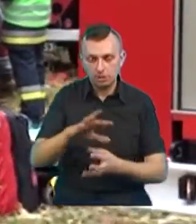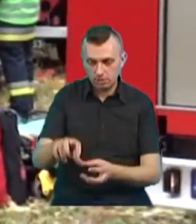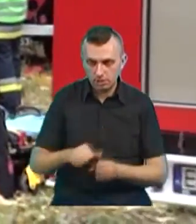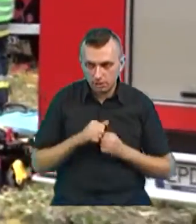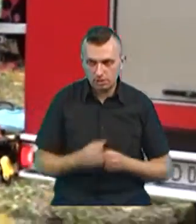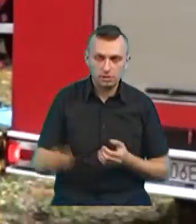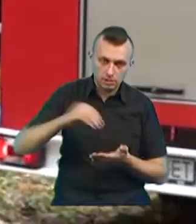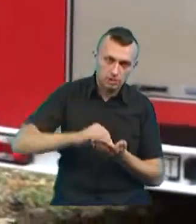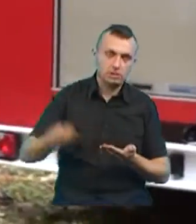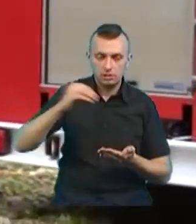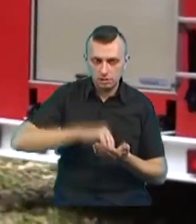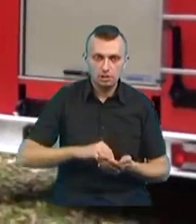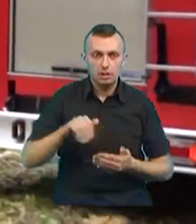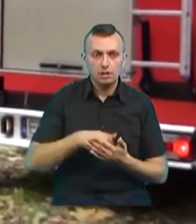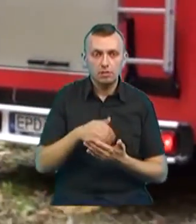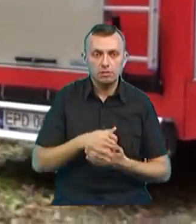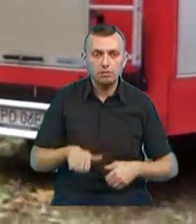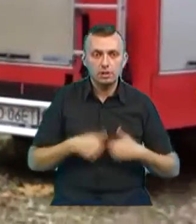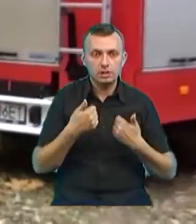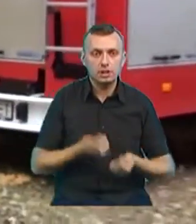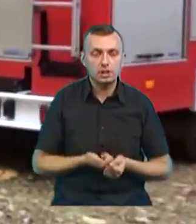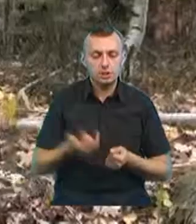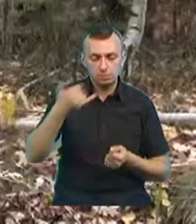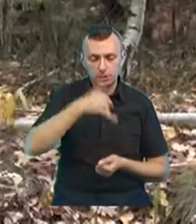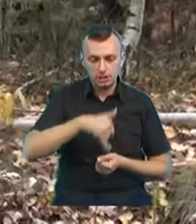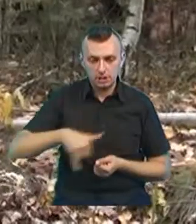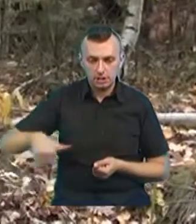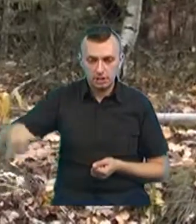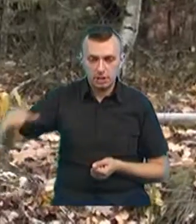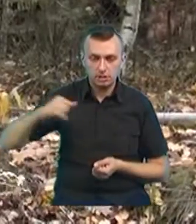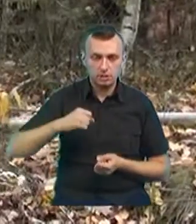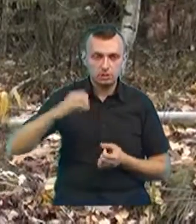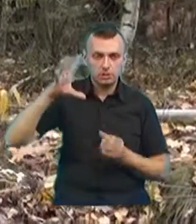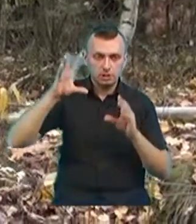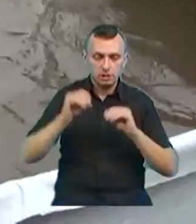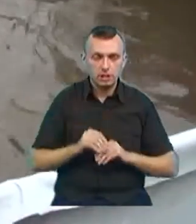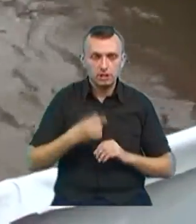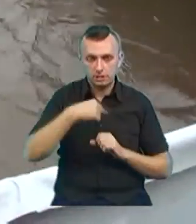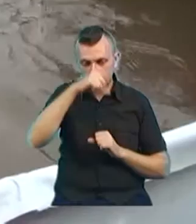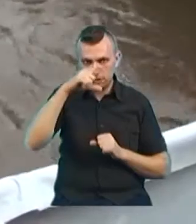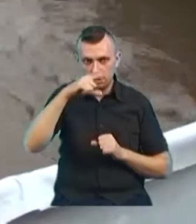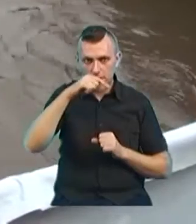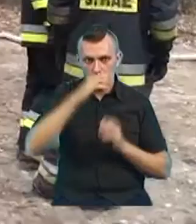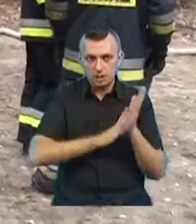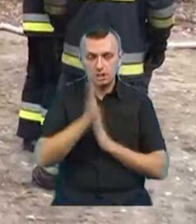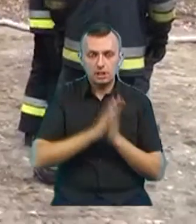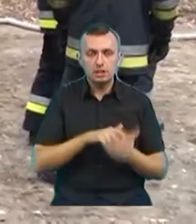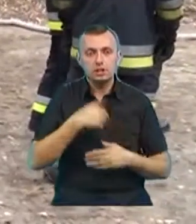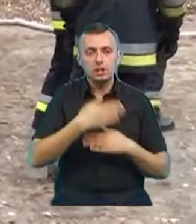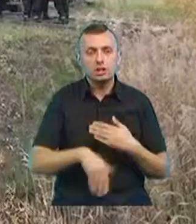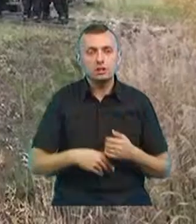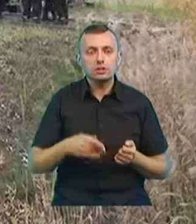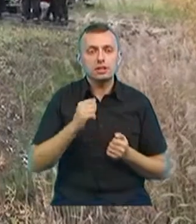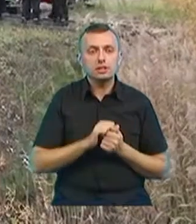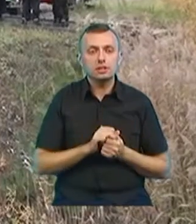się na samochód. Prowadzone się w tej chwili działania ratownicze. Cały czas wozy strażackie musiały również dowozić wodę do gaszenia płonącego